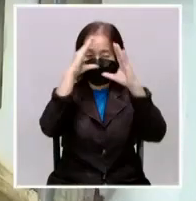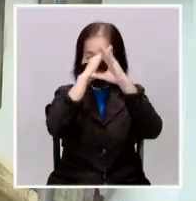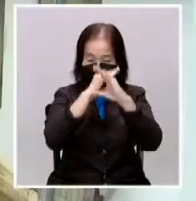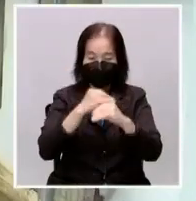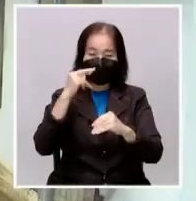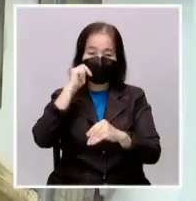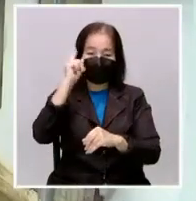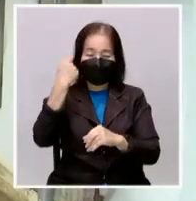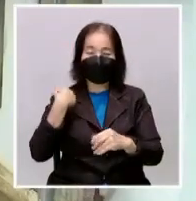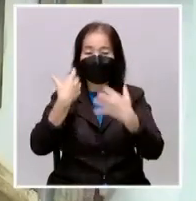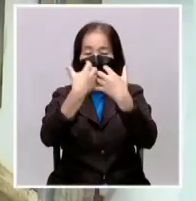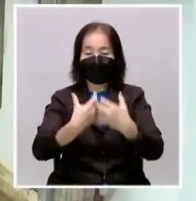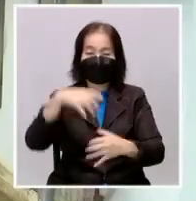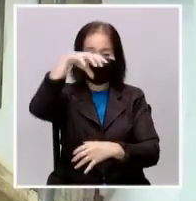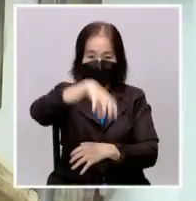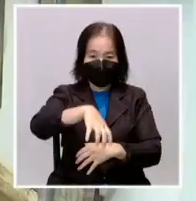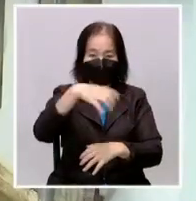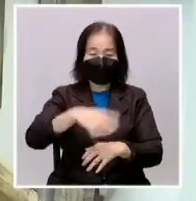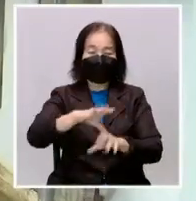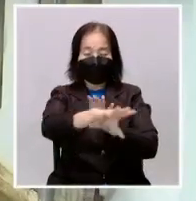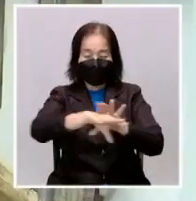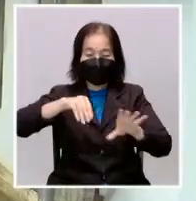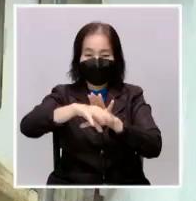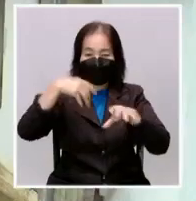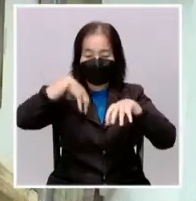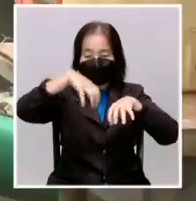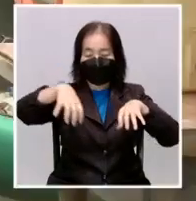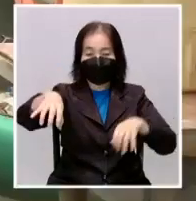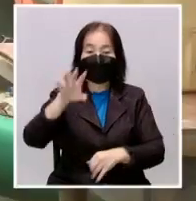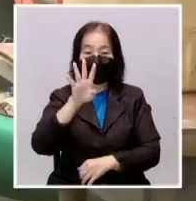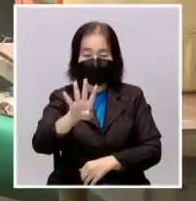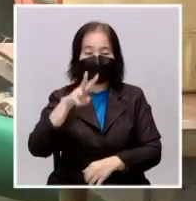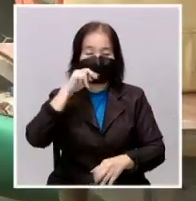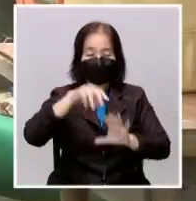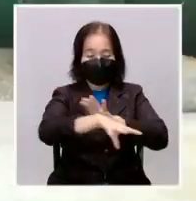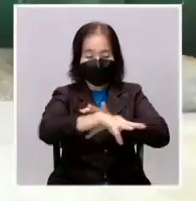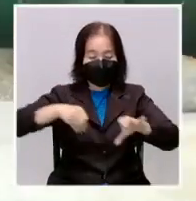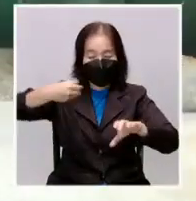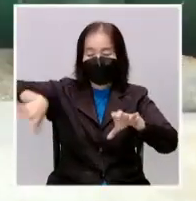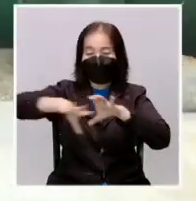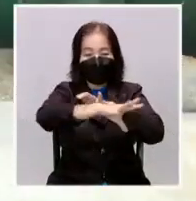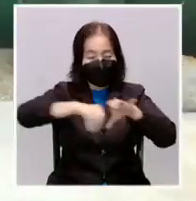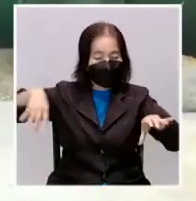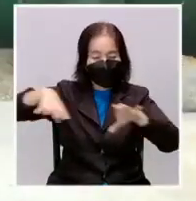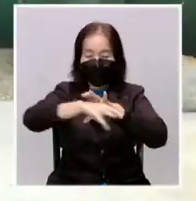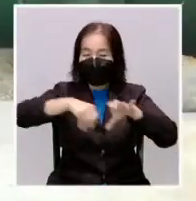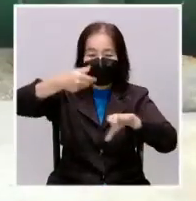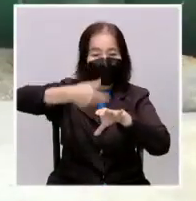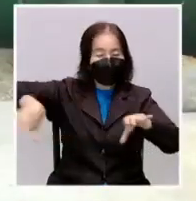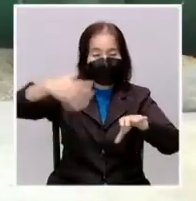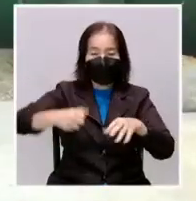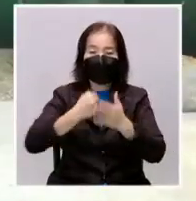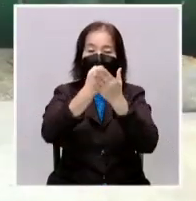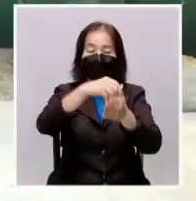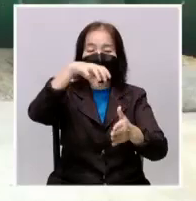บาลจึงนำเครื่องสูบน้ำติดตั้งเอาไว้โดยรอบทั้งหมด4เครื่องคอยสูบน้ำออกกันทั้งคืนนะคะเพื่อบรรเทาความเดือดร้อนให้กับชาวตลา